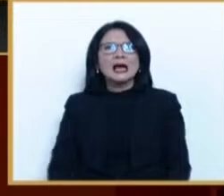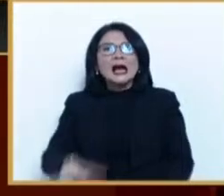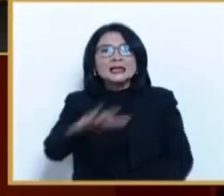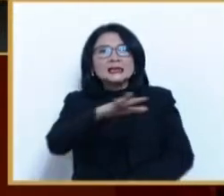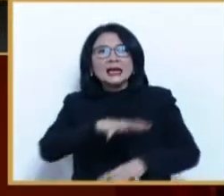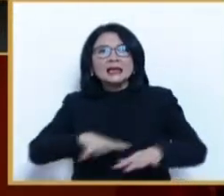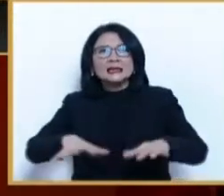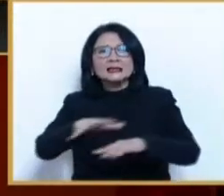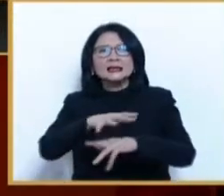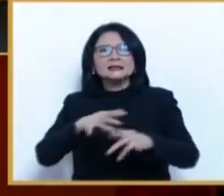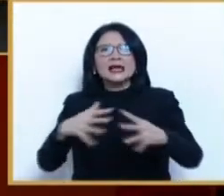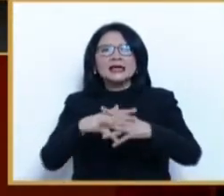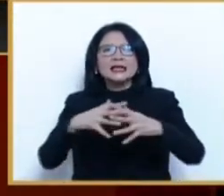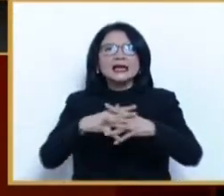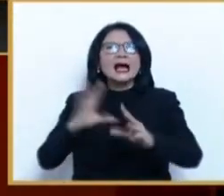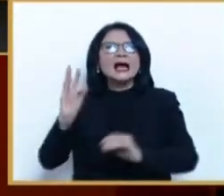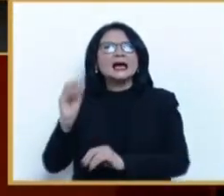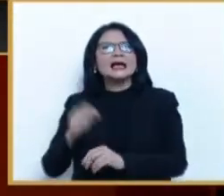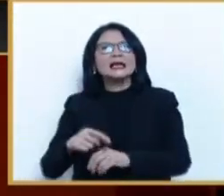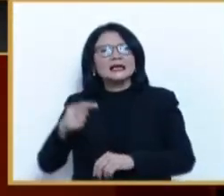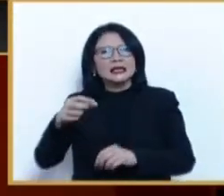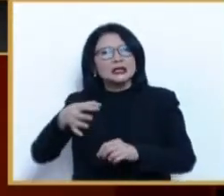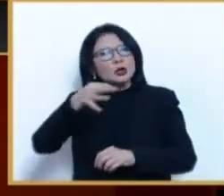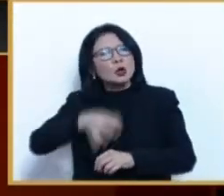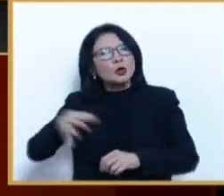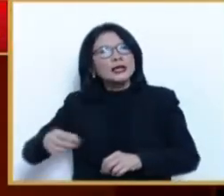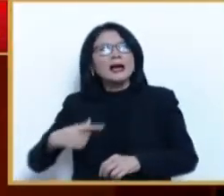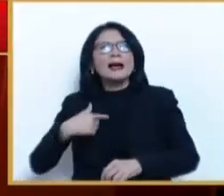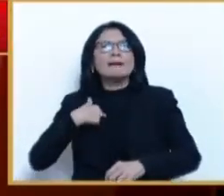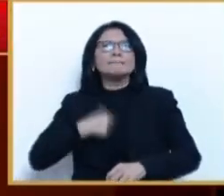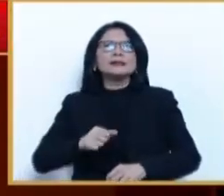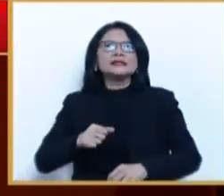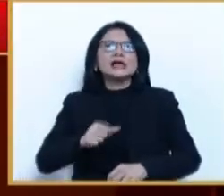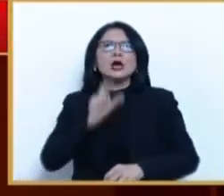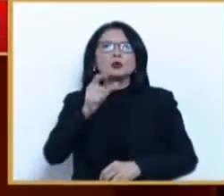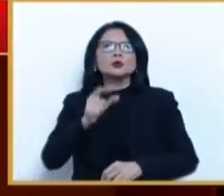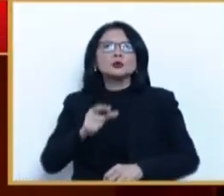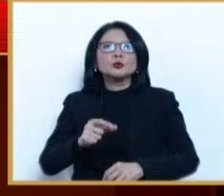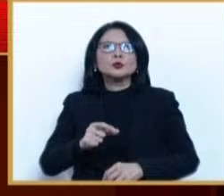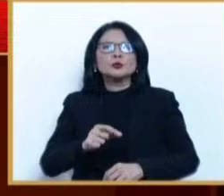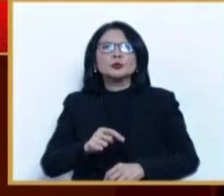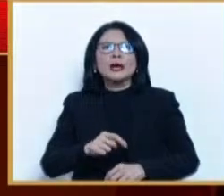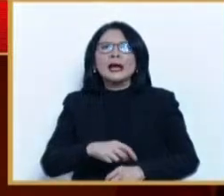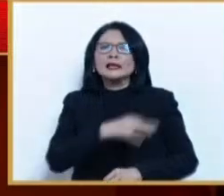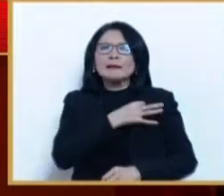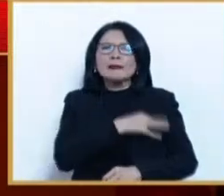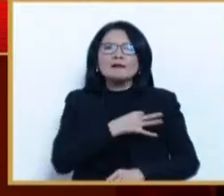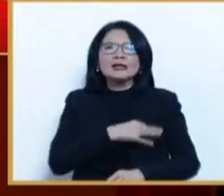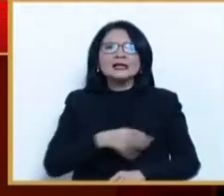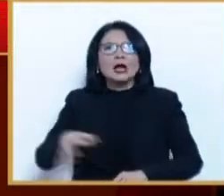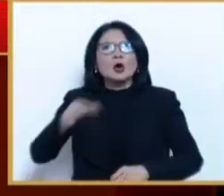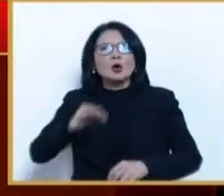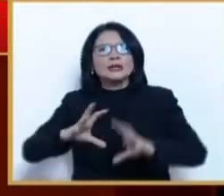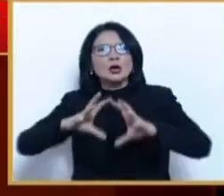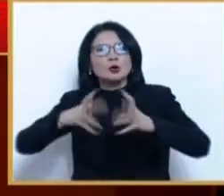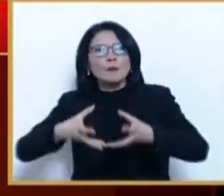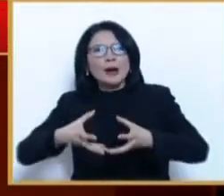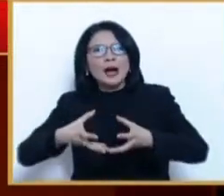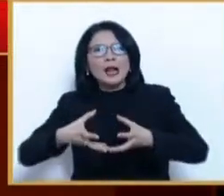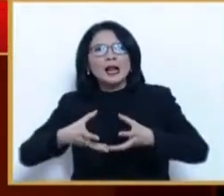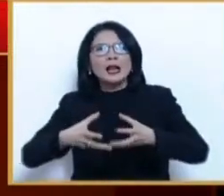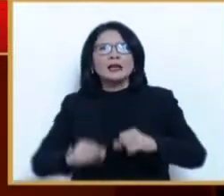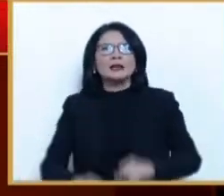kota itu bisa difungsikan untuk fungsi-fungsi kota Global yang menjadi ciri pergaulan